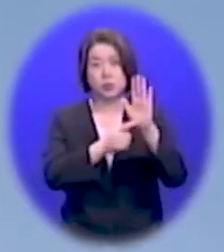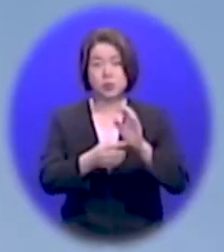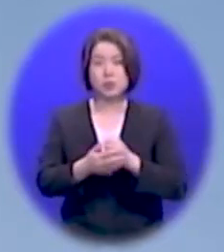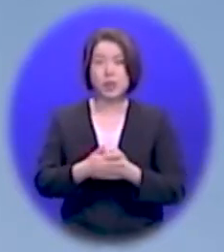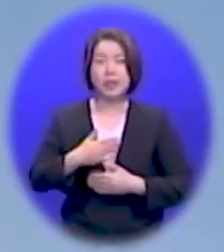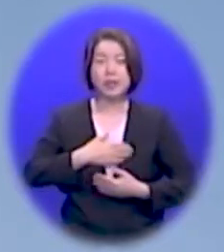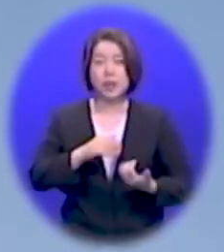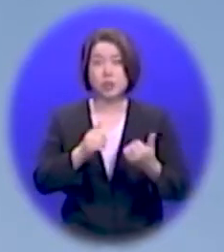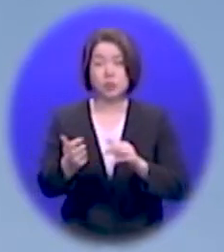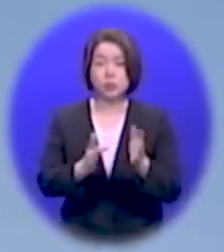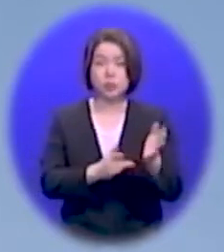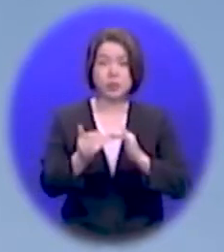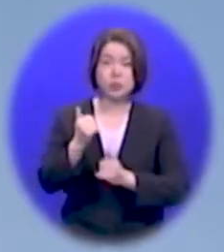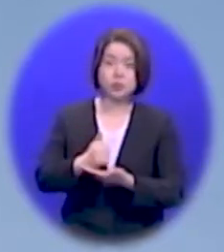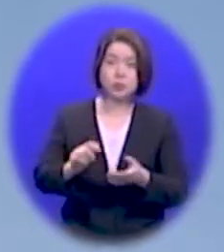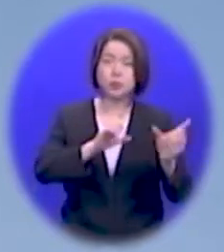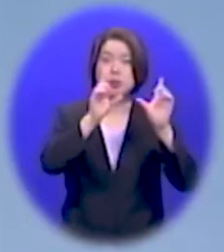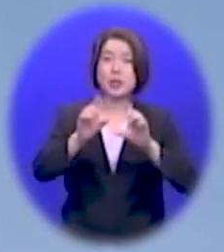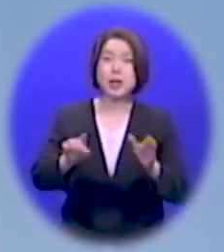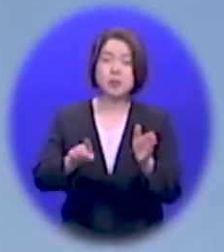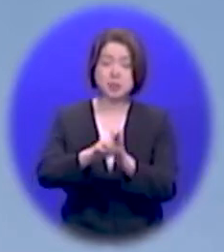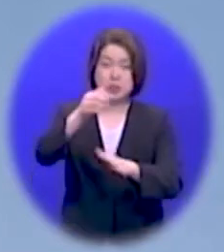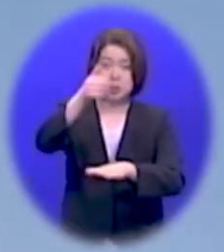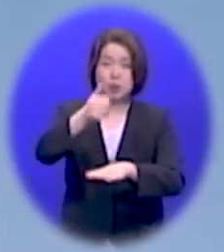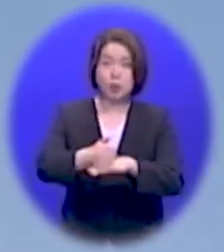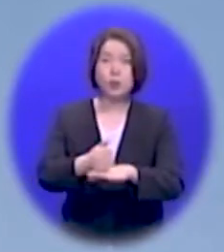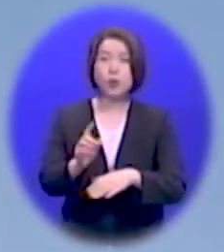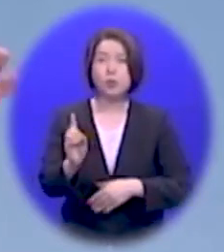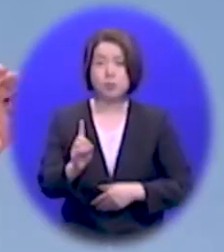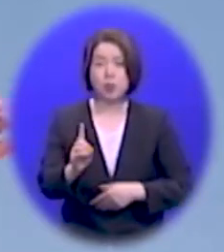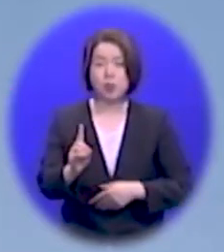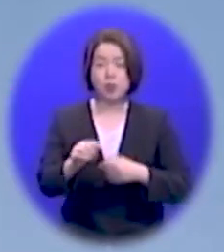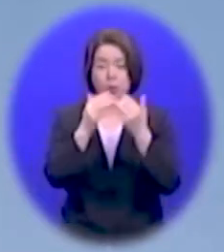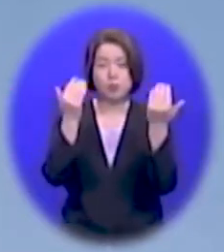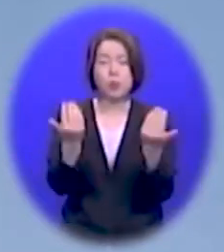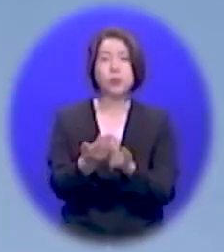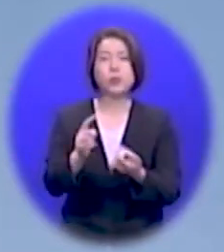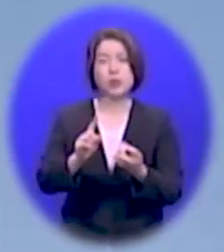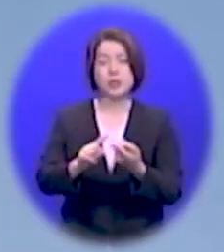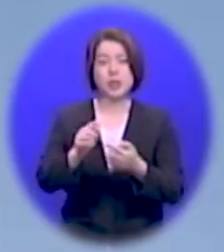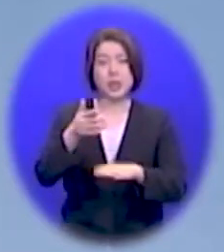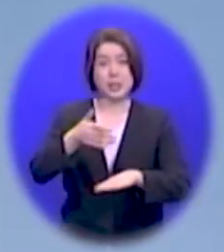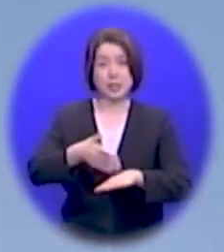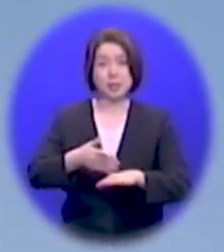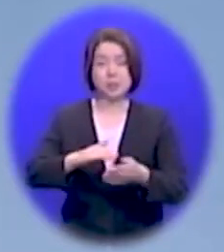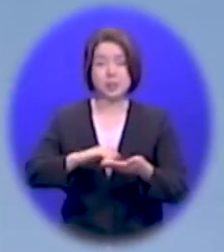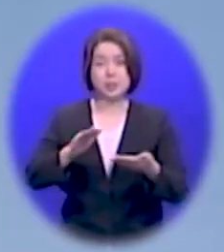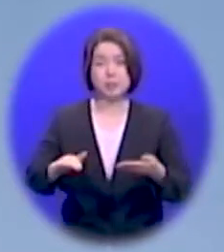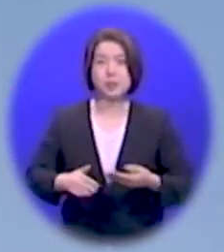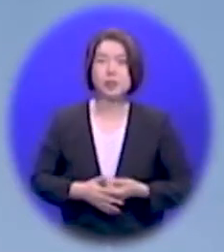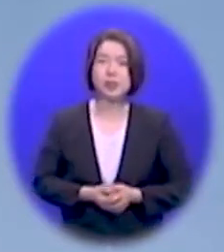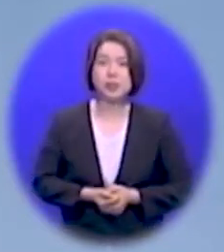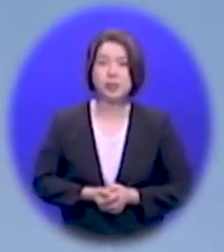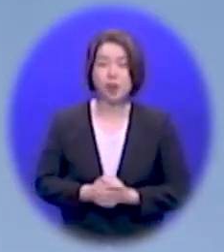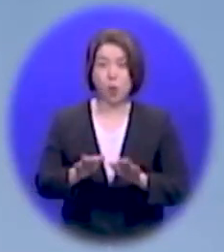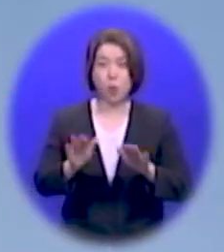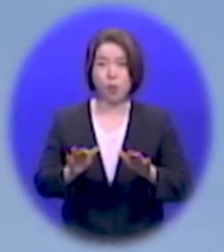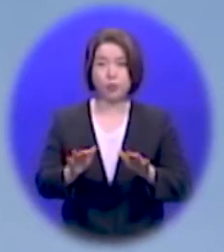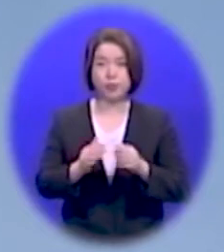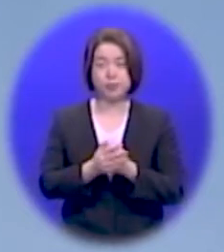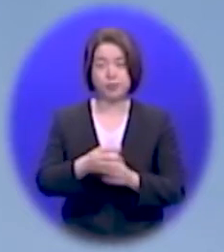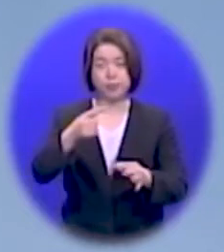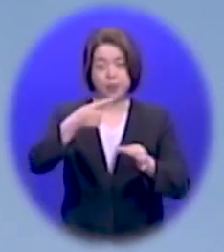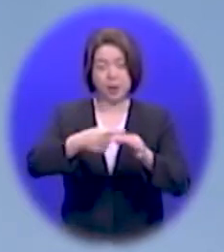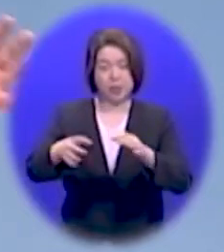죽고 예수로 사는 믿음의 결론은 모든 것에 대한 감사함 오늘 맥 수